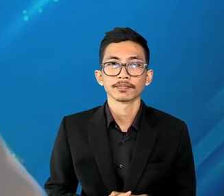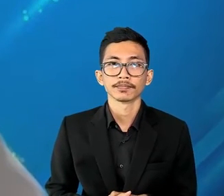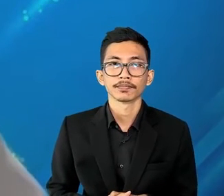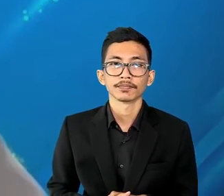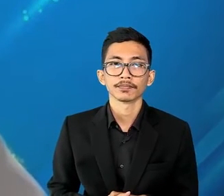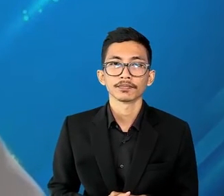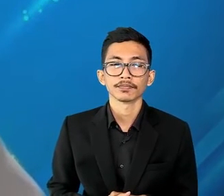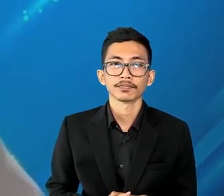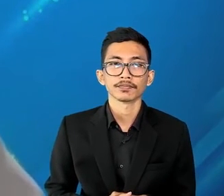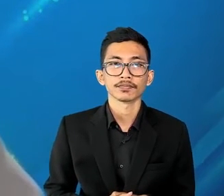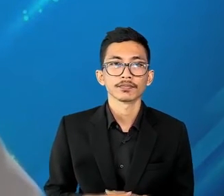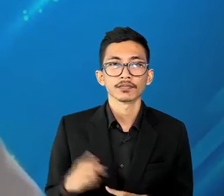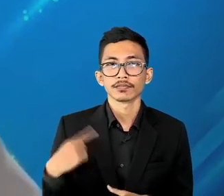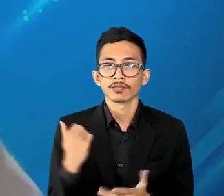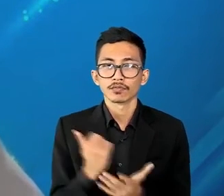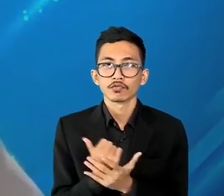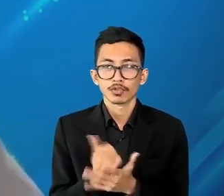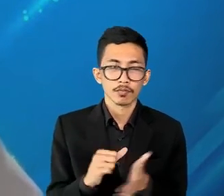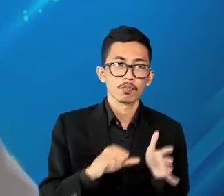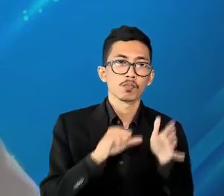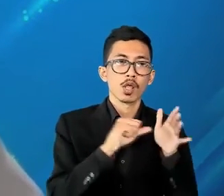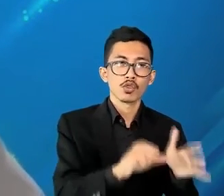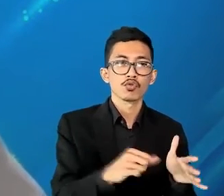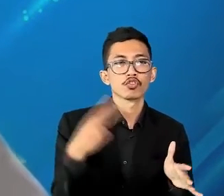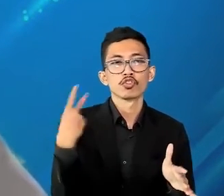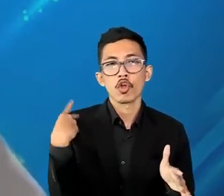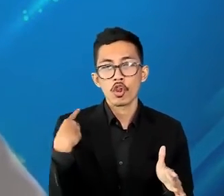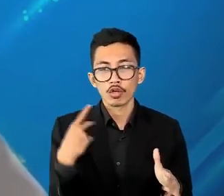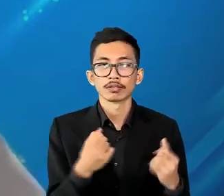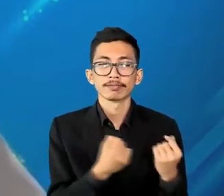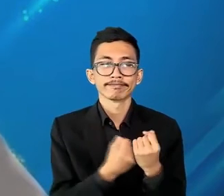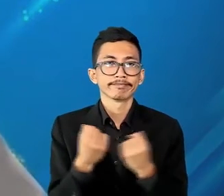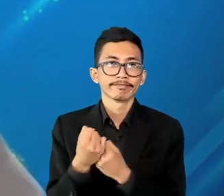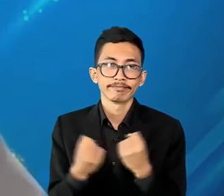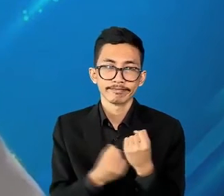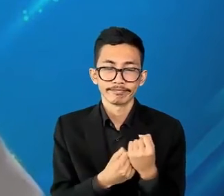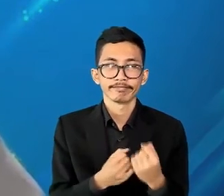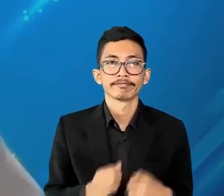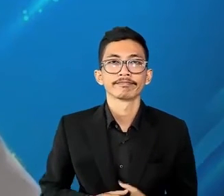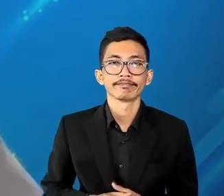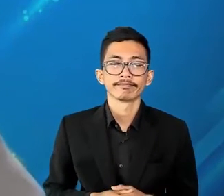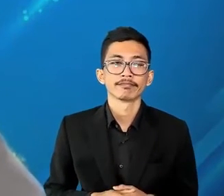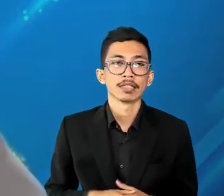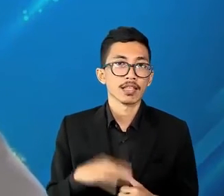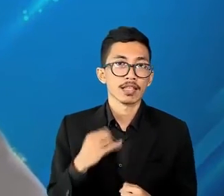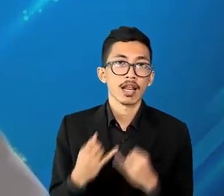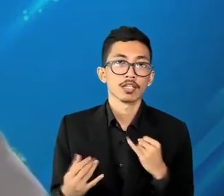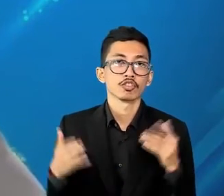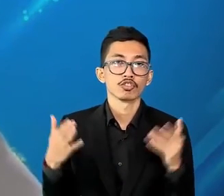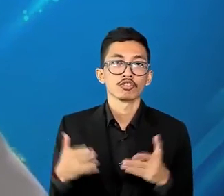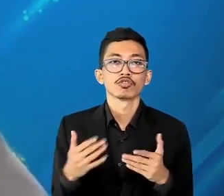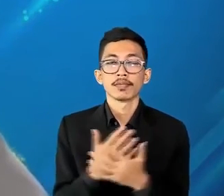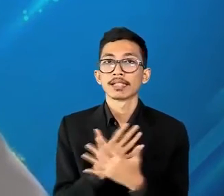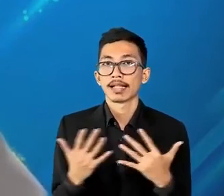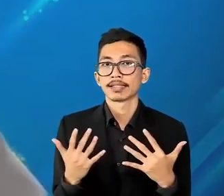membutuhkan kita-kita untuk bisa memberikan pertolongan kepada dirinya. Dan yang terakhir tentunya untuk masyarakat.